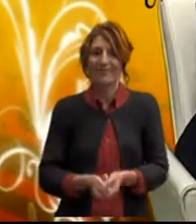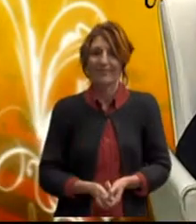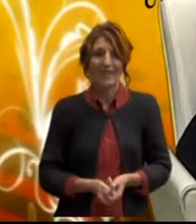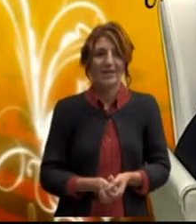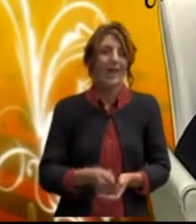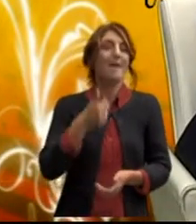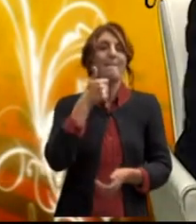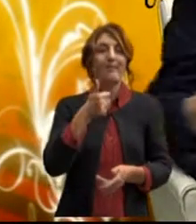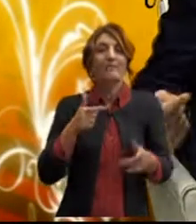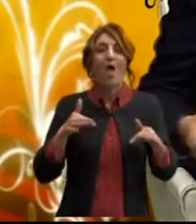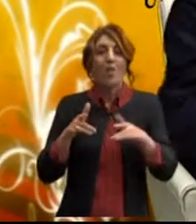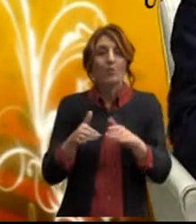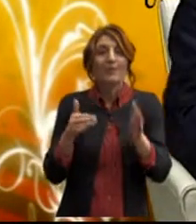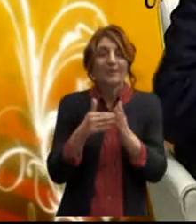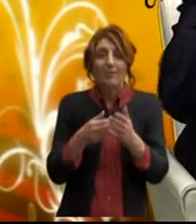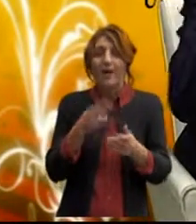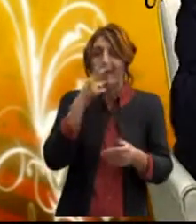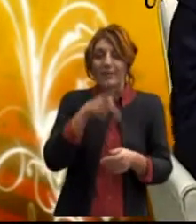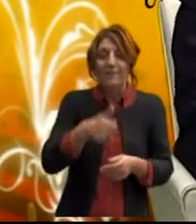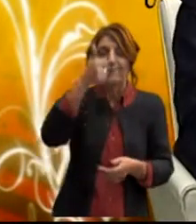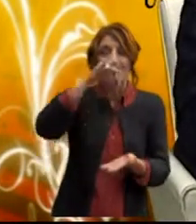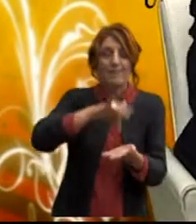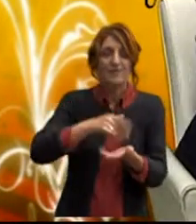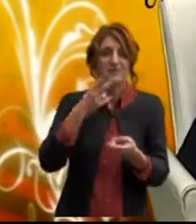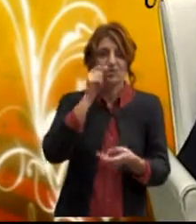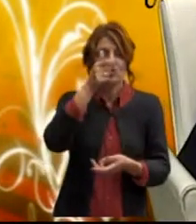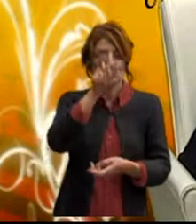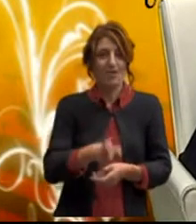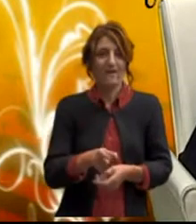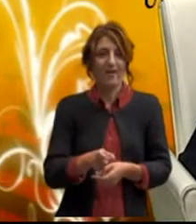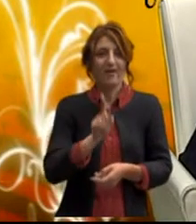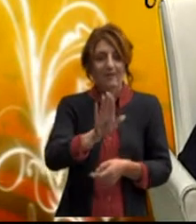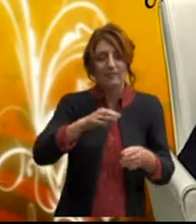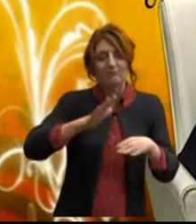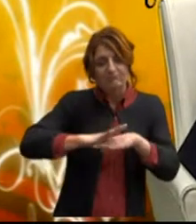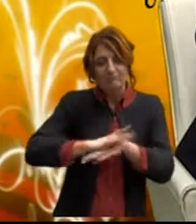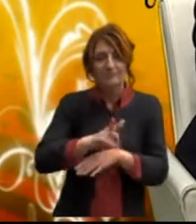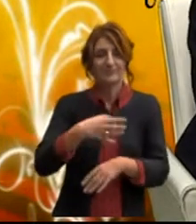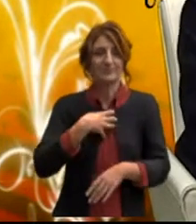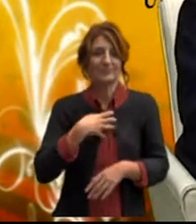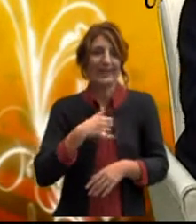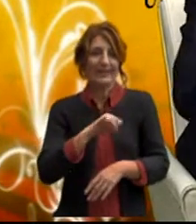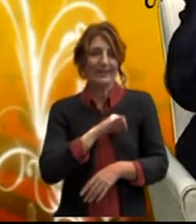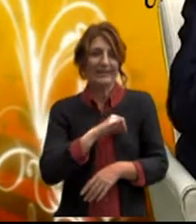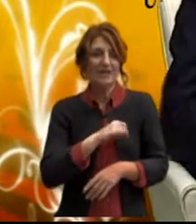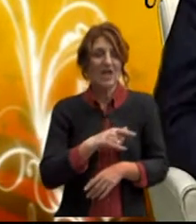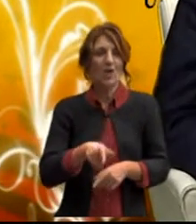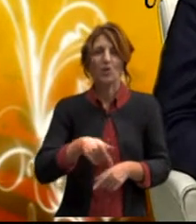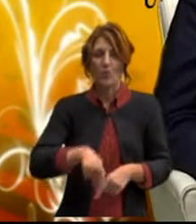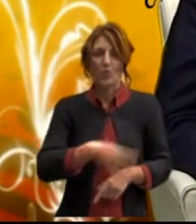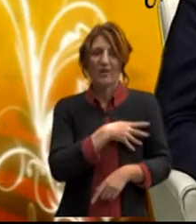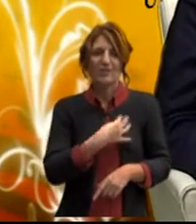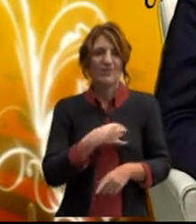koje zanima opći interes, i u općem interesu je uključen i njihov osobni interes ili grupni interes. Kod nas se to